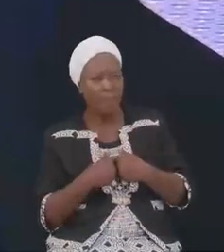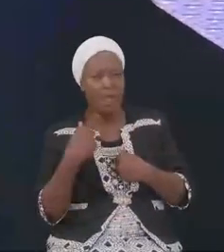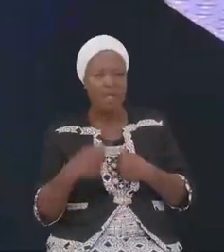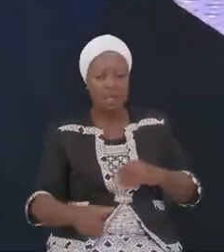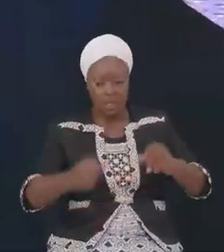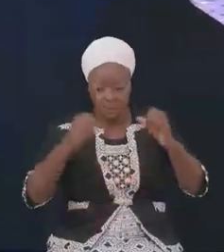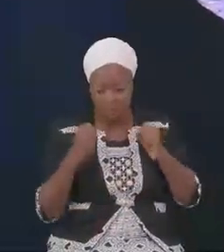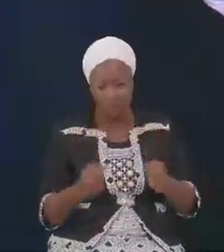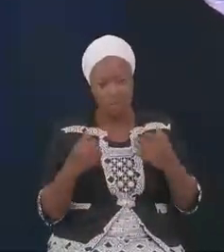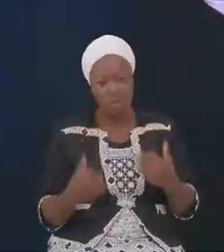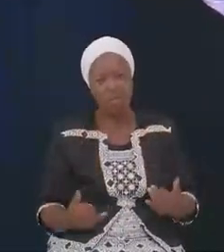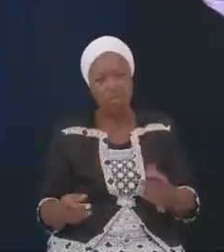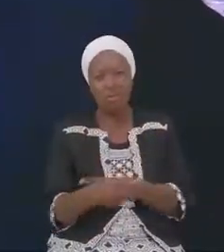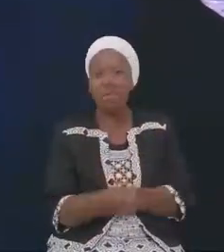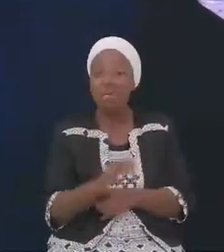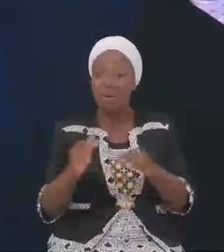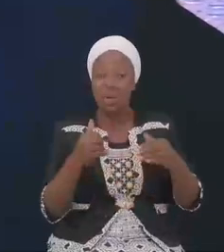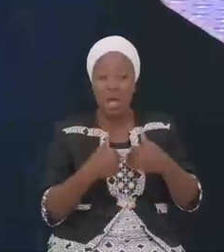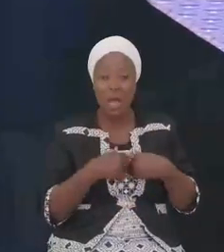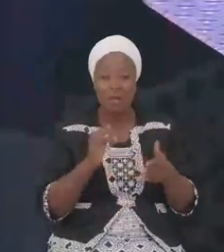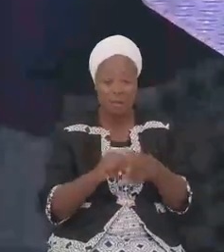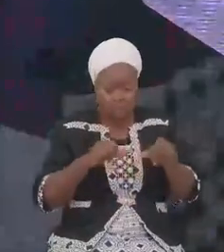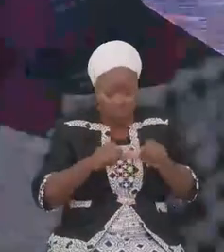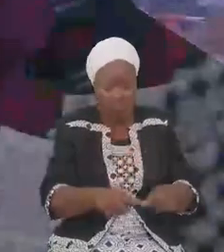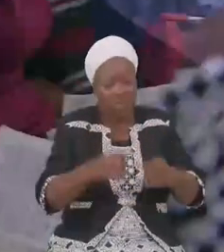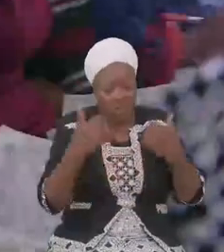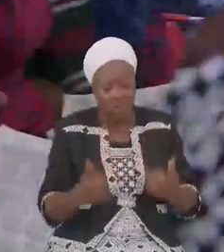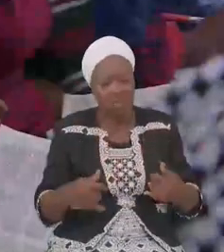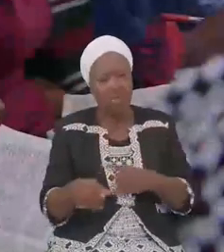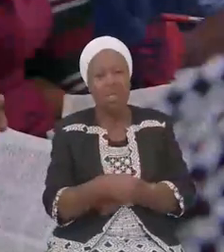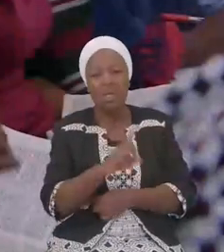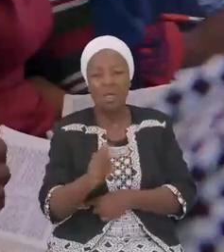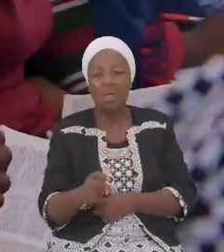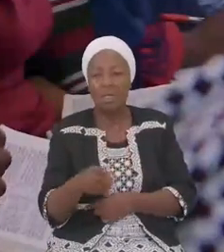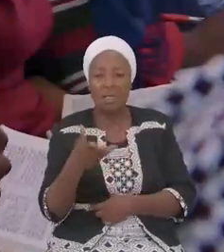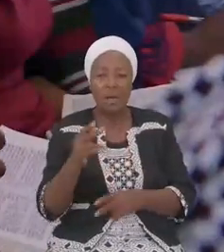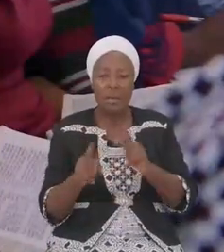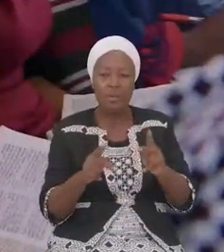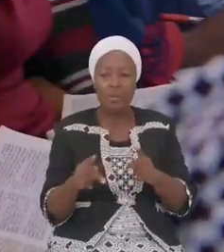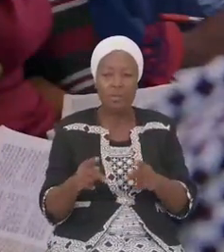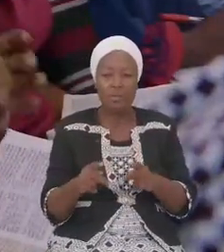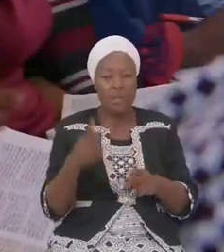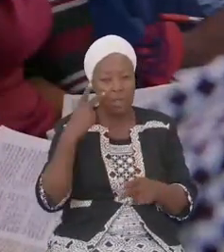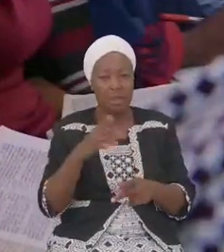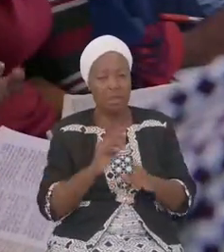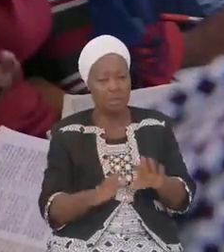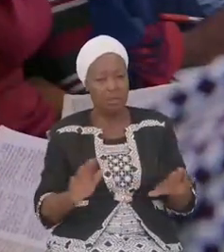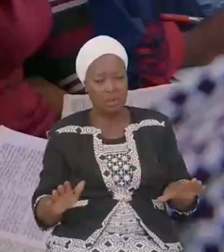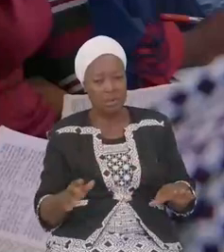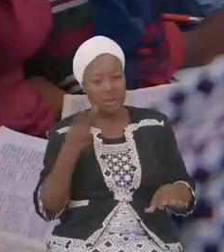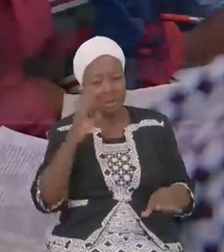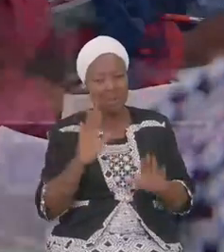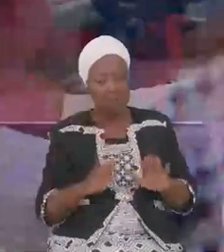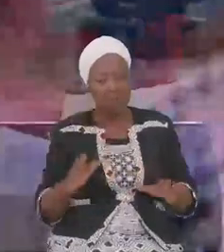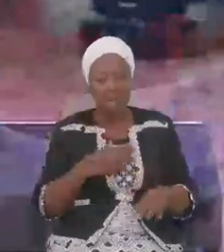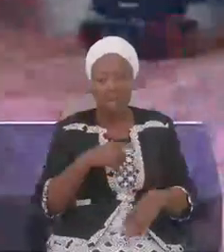jour? Avons-nous la fermeté ce jour? Il y a des gens, regardez nos enfants, et